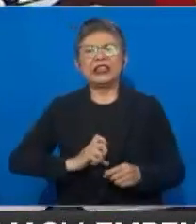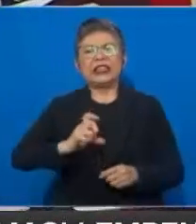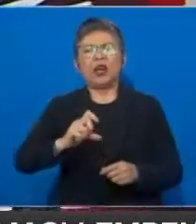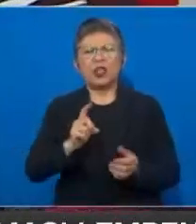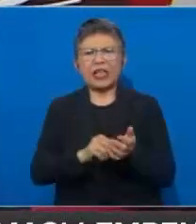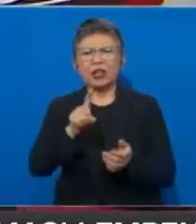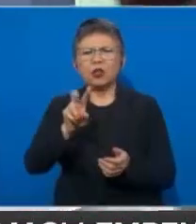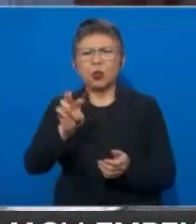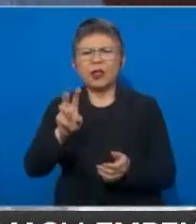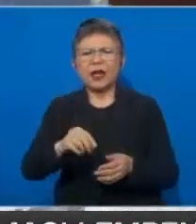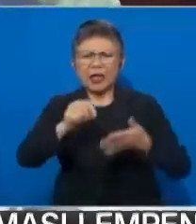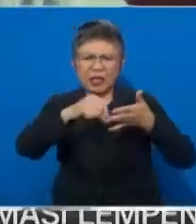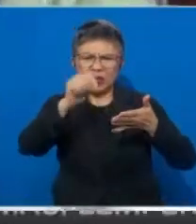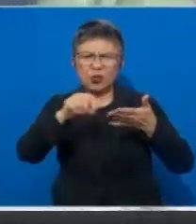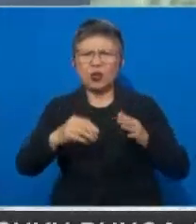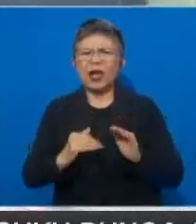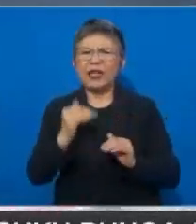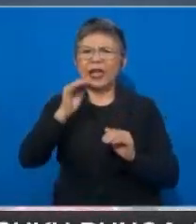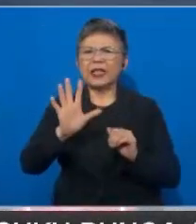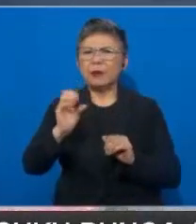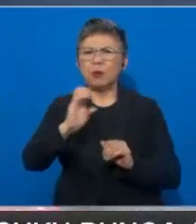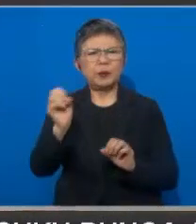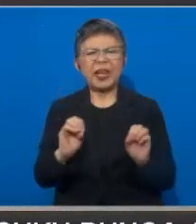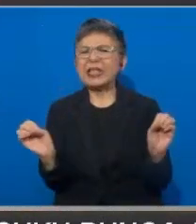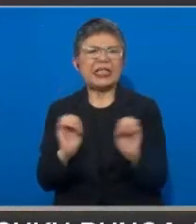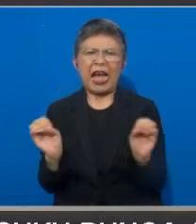yang memiliki elektabilitas di atas 50%.